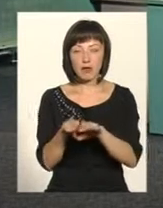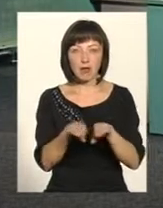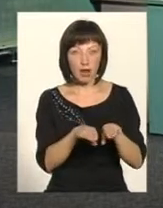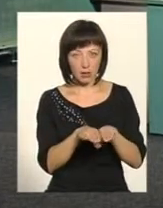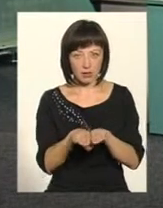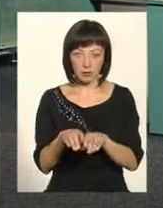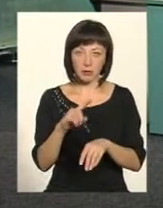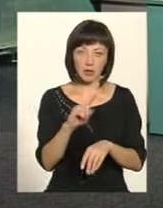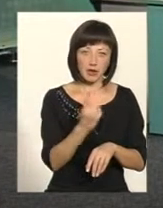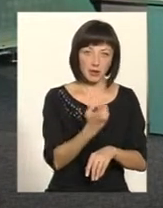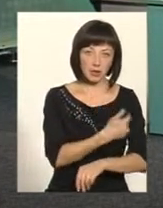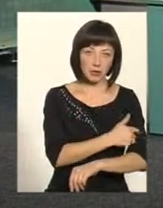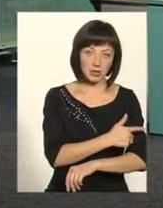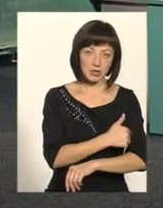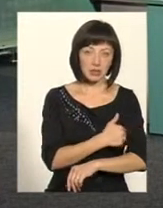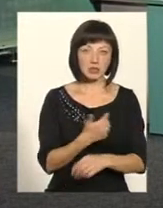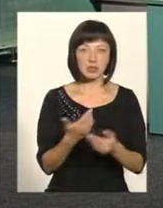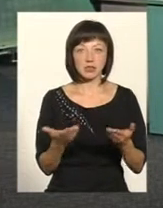скажімо, первинна